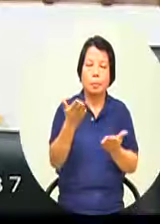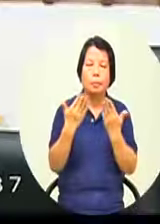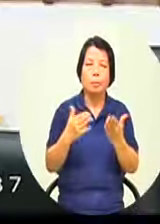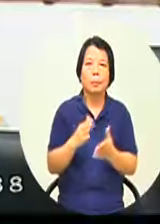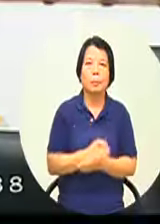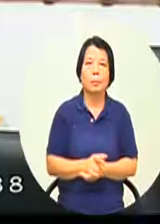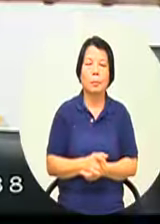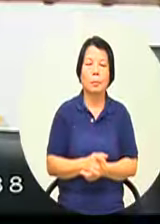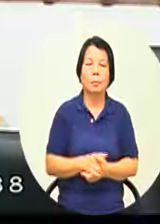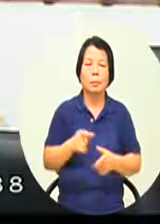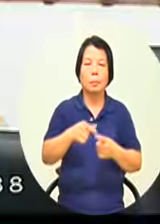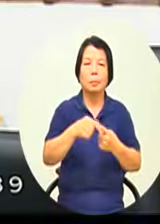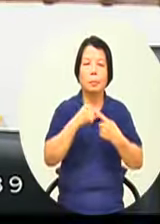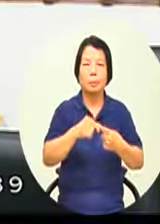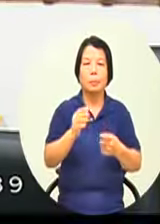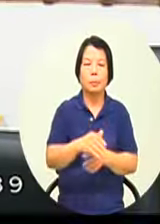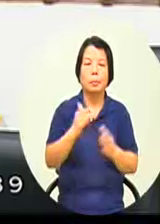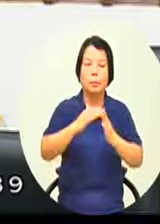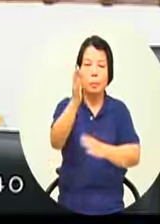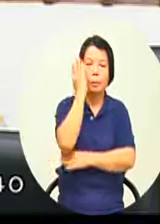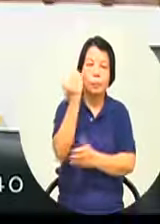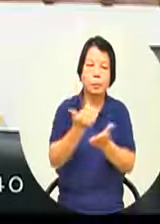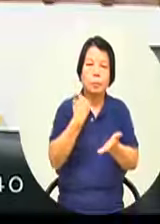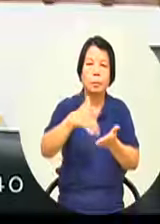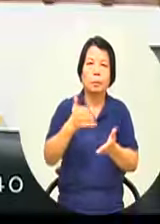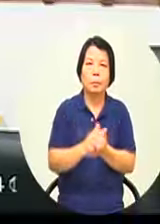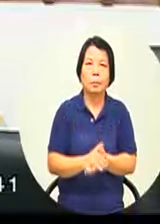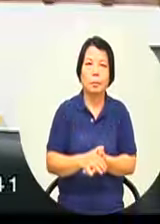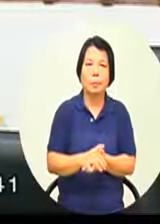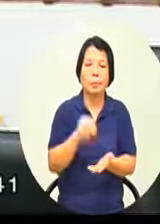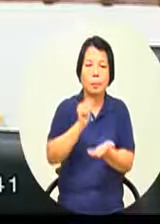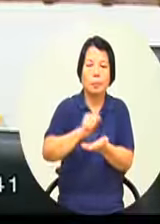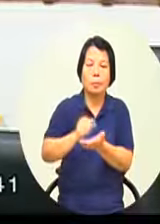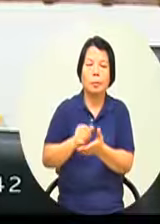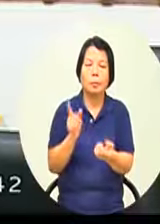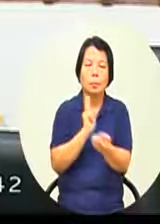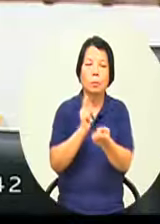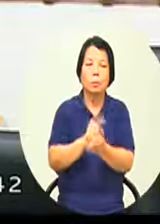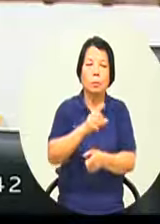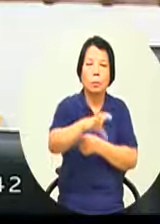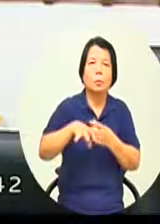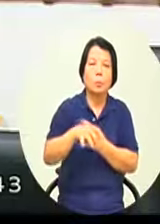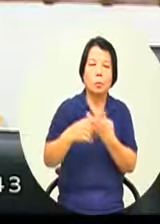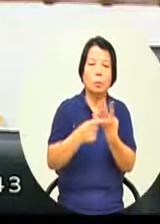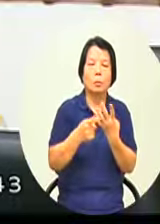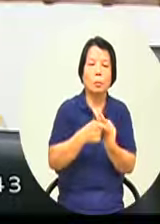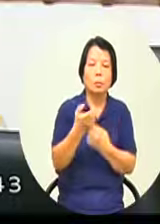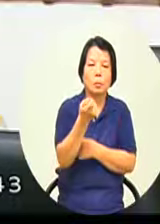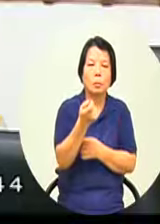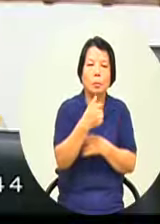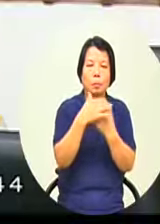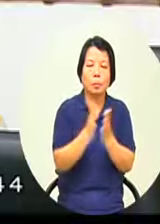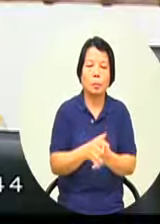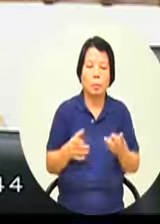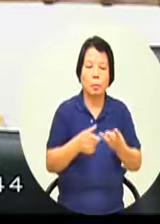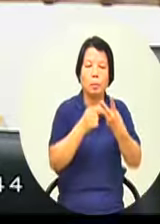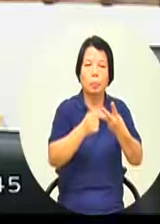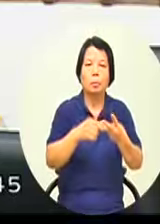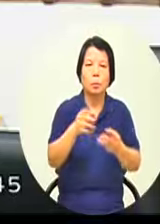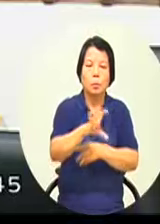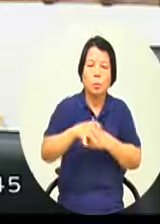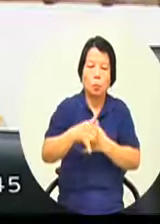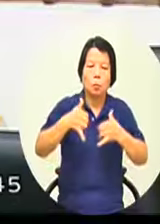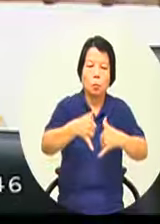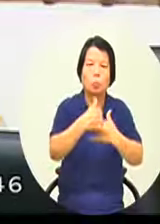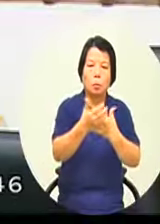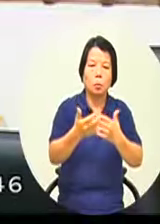人就觉得说我们市府的预算哦，编列的其实对农业没有很多，像刚刚第三个农路养护